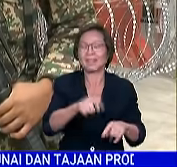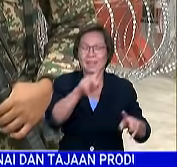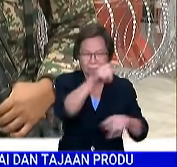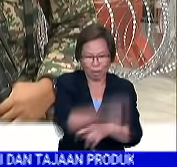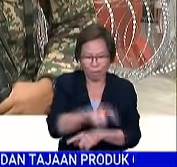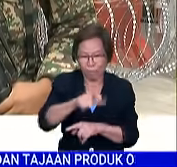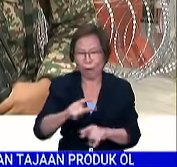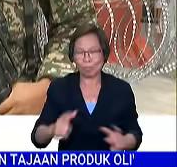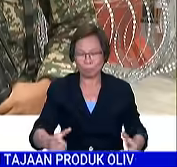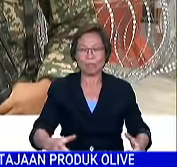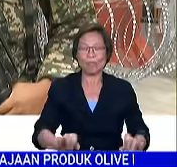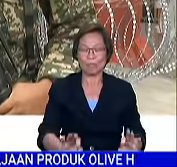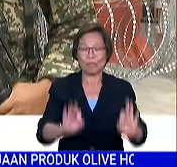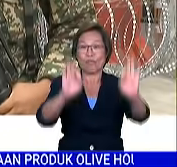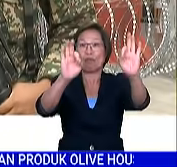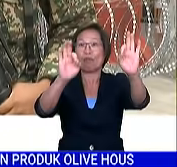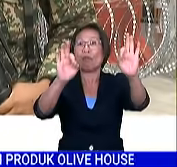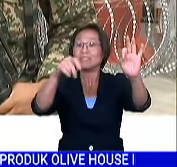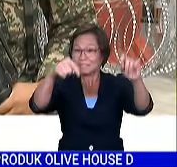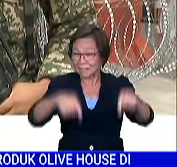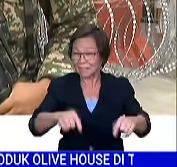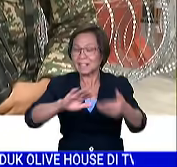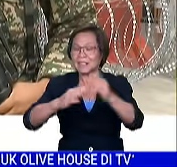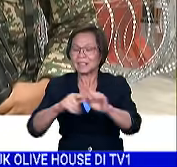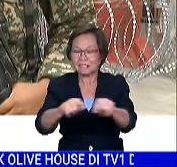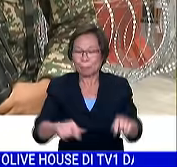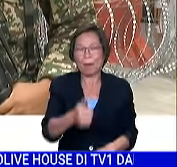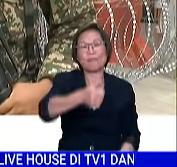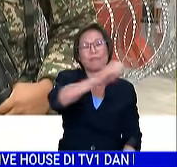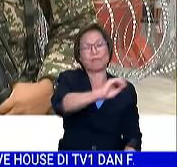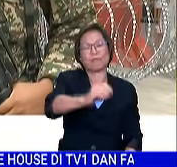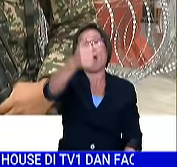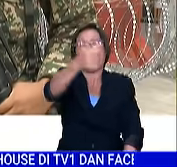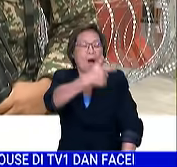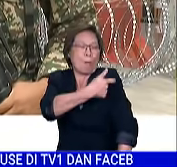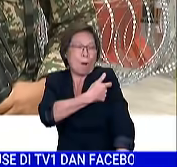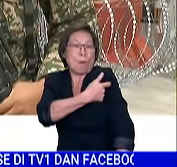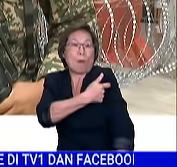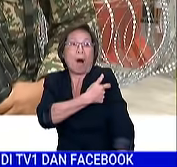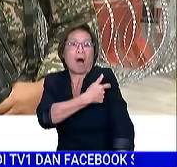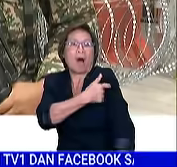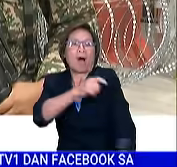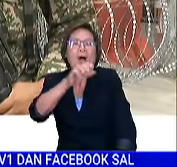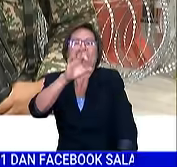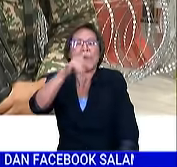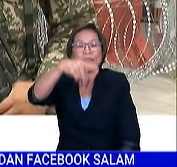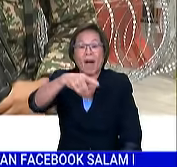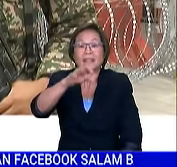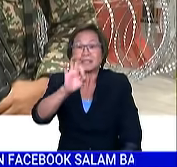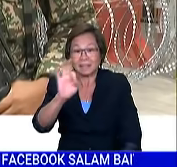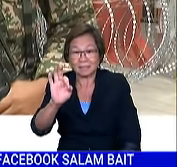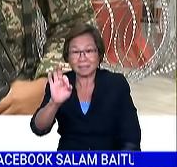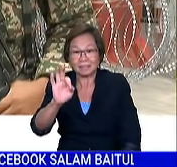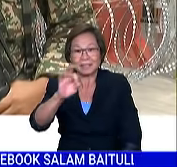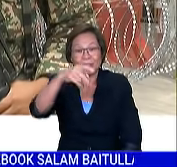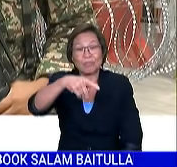di Mentari Court Sunway ini apabila mereka menjadi kawasan pertama menerima suntikan vaksin jenis Pfizer selepas